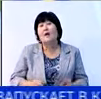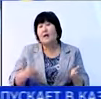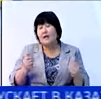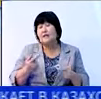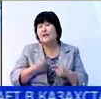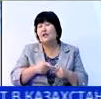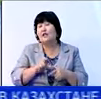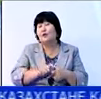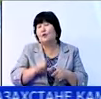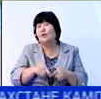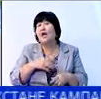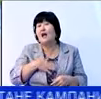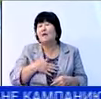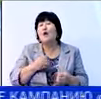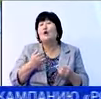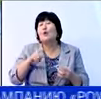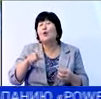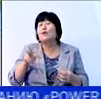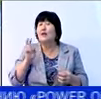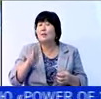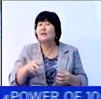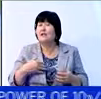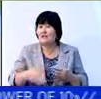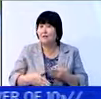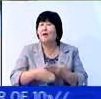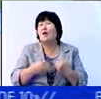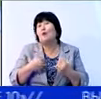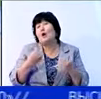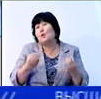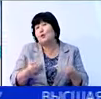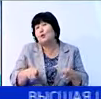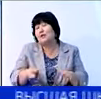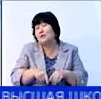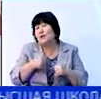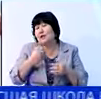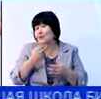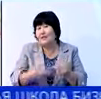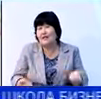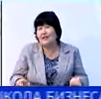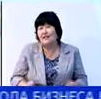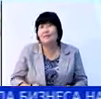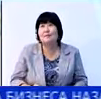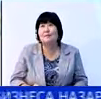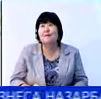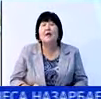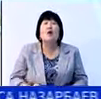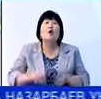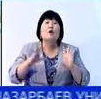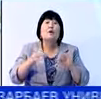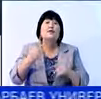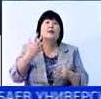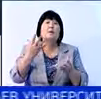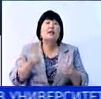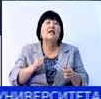Конечно, это очень волнительно. Сколько людей пришло нас поддерживать, мы просто не имели права проиграть. В